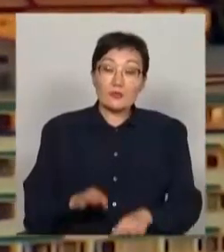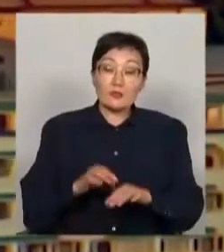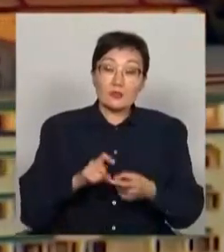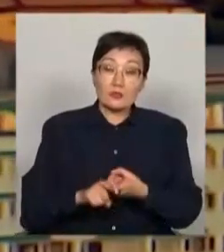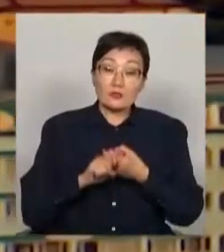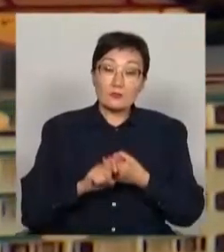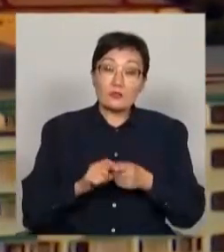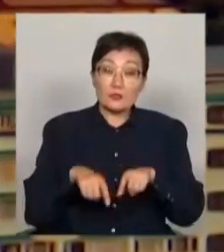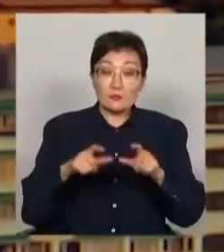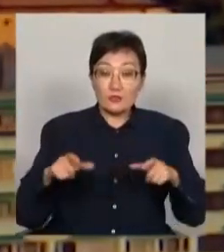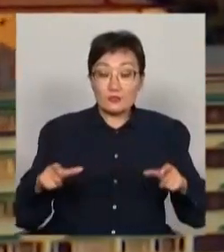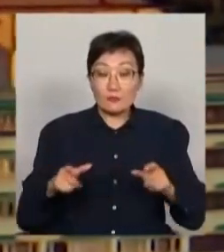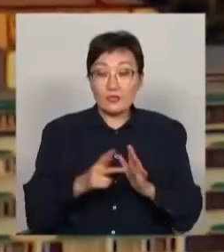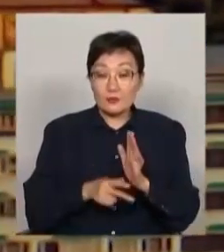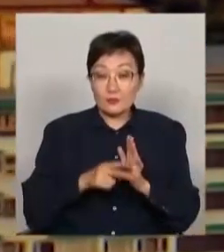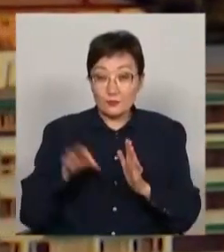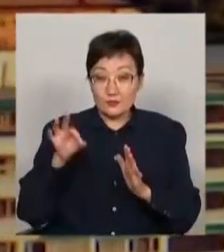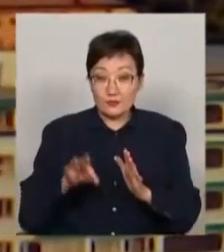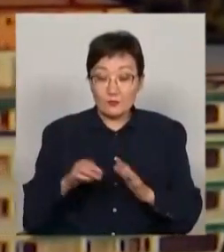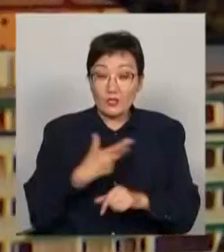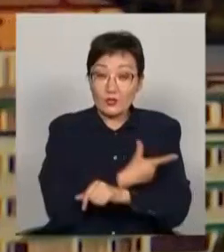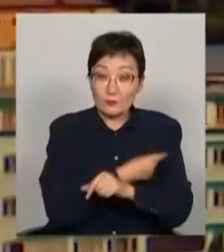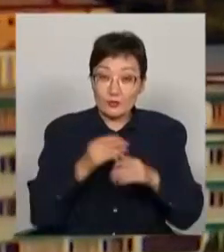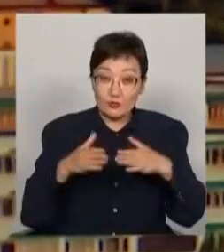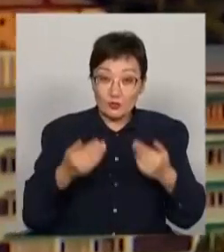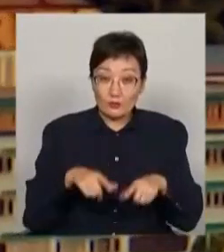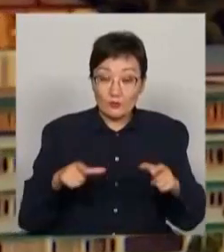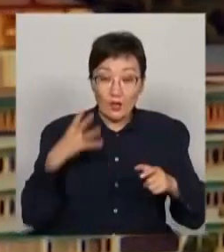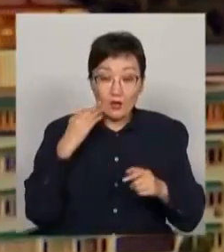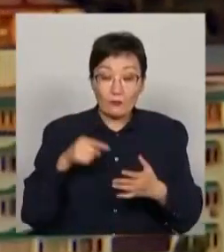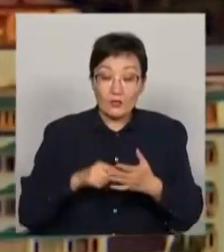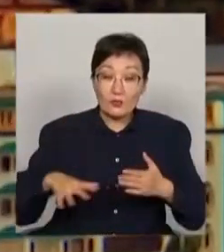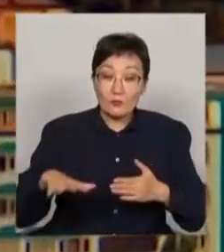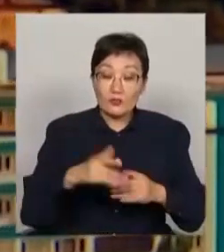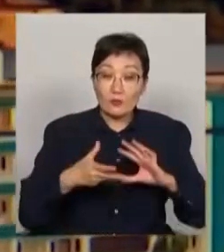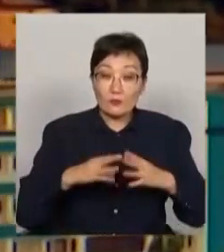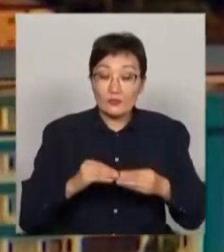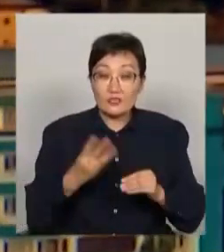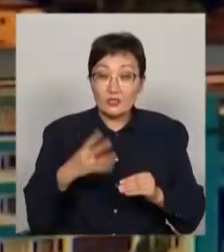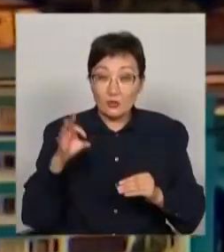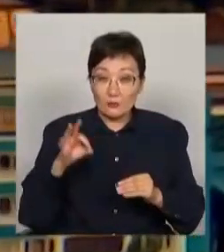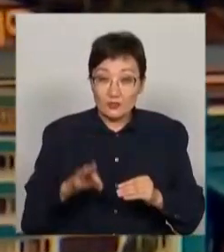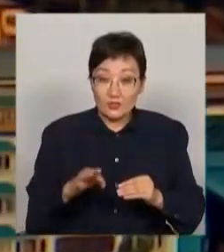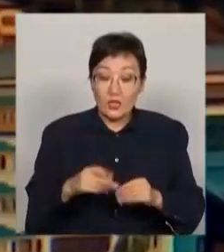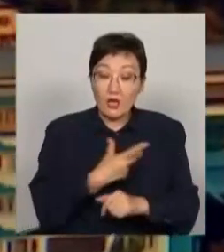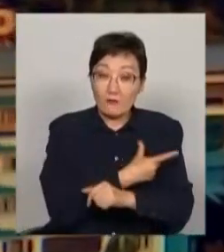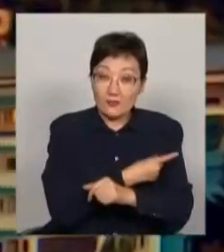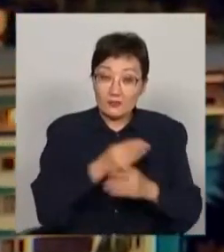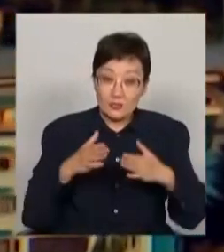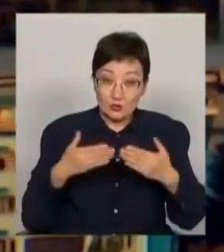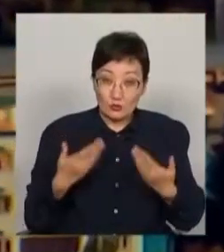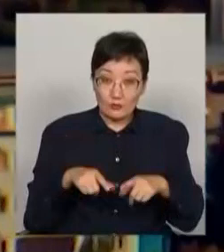Коронавирус шықтырған азаматтардың 80% екпе алмағандар. Ал Алматы бойынша жалпы тұрғынның 40% вакцина